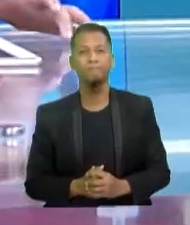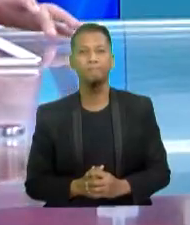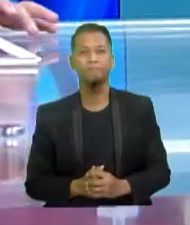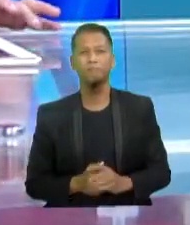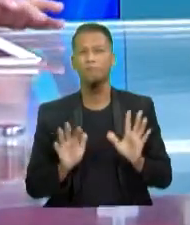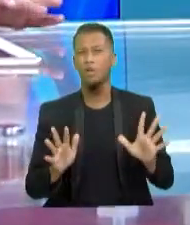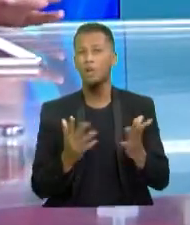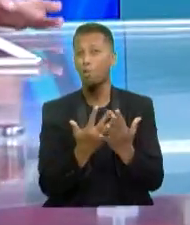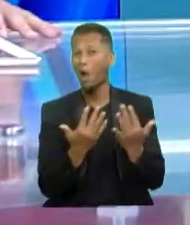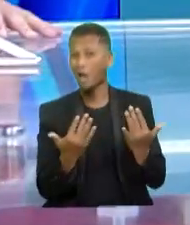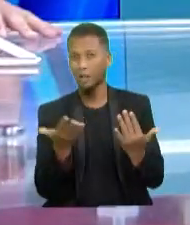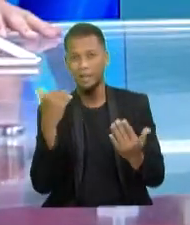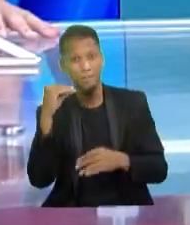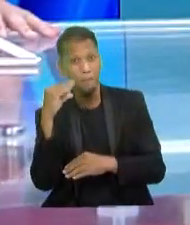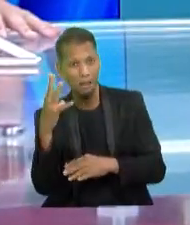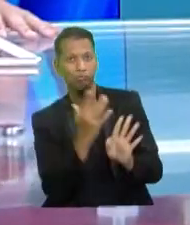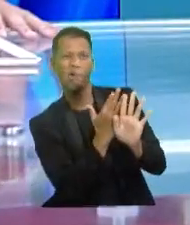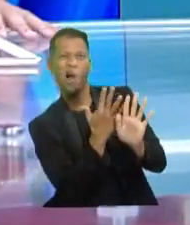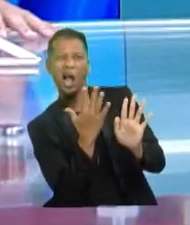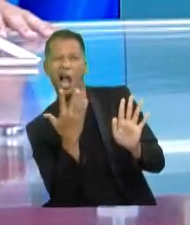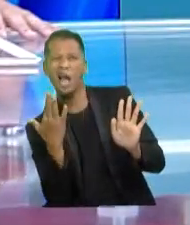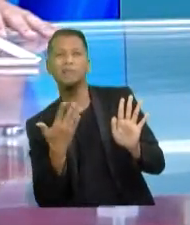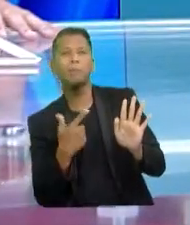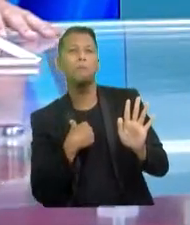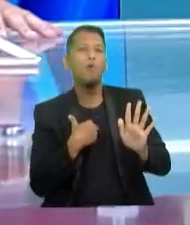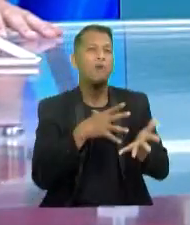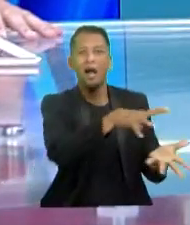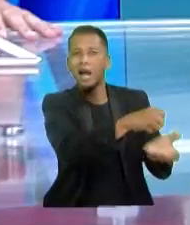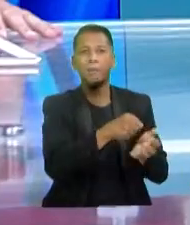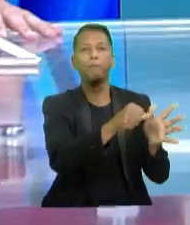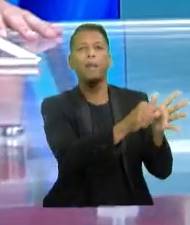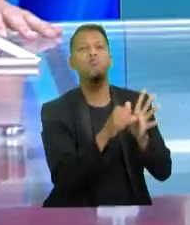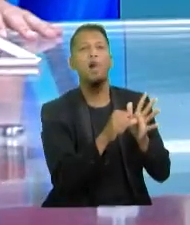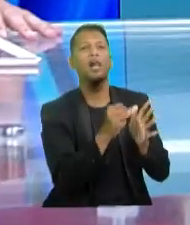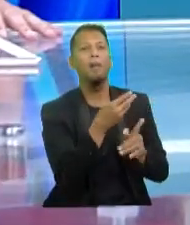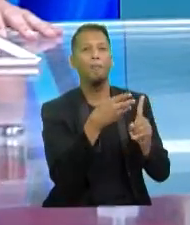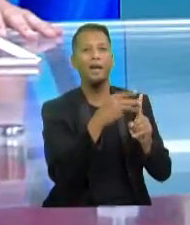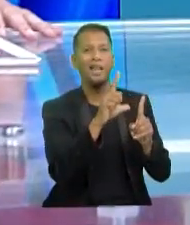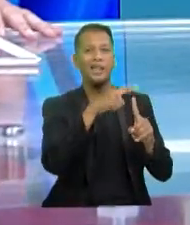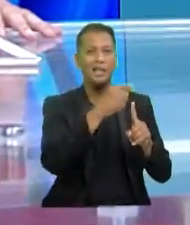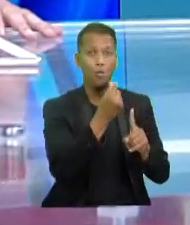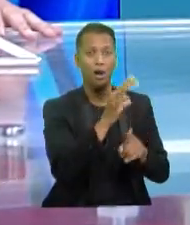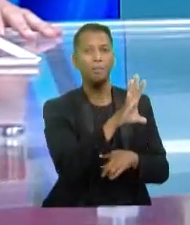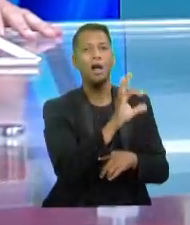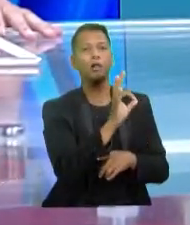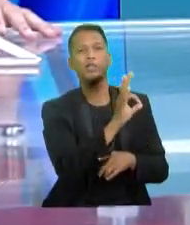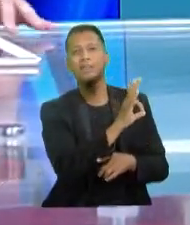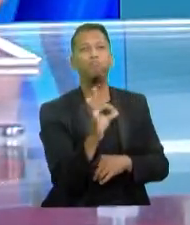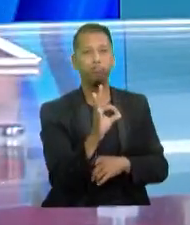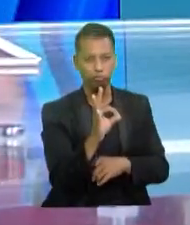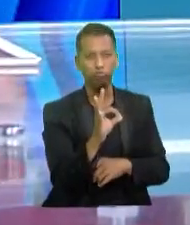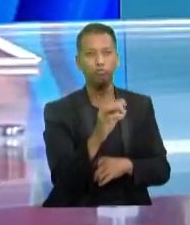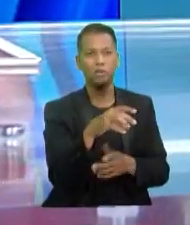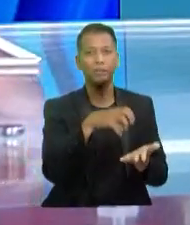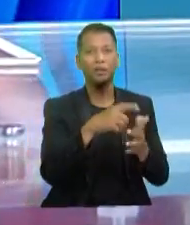Pemirsa, ratusan warga sejak pagi antre untuk mencairkan uang BLT subsidi BBM Rp500.000 di RPTRA MH Tamrin